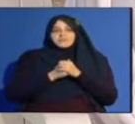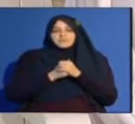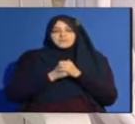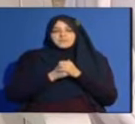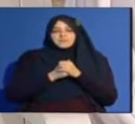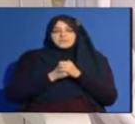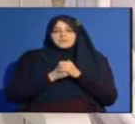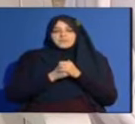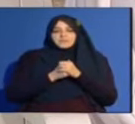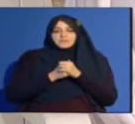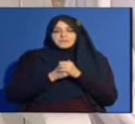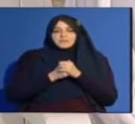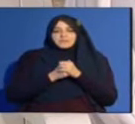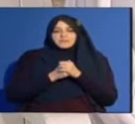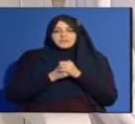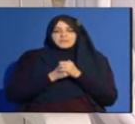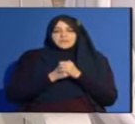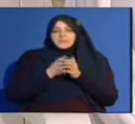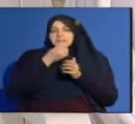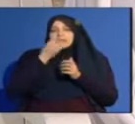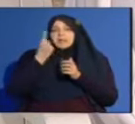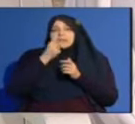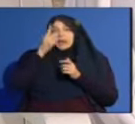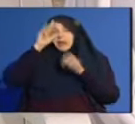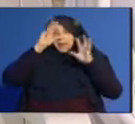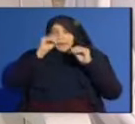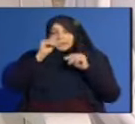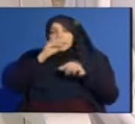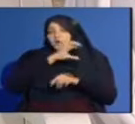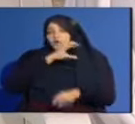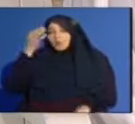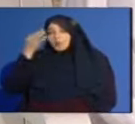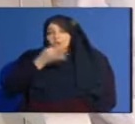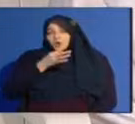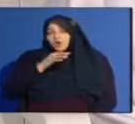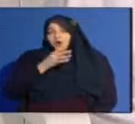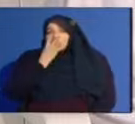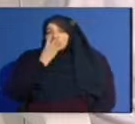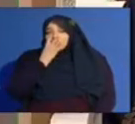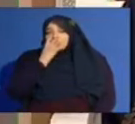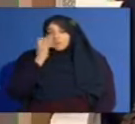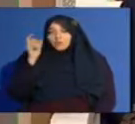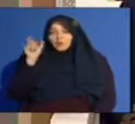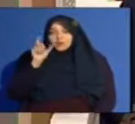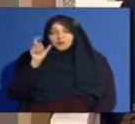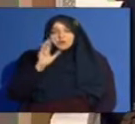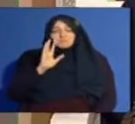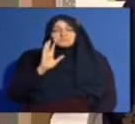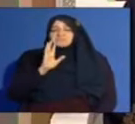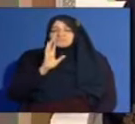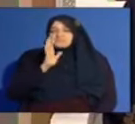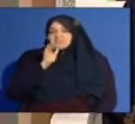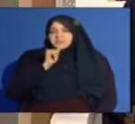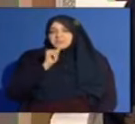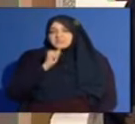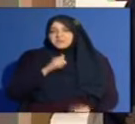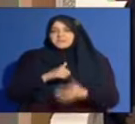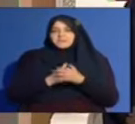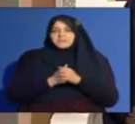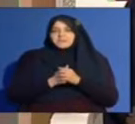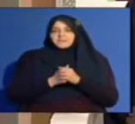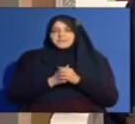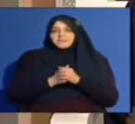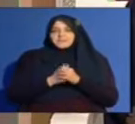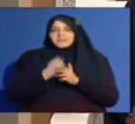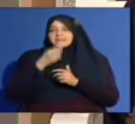يعني راهو حاكم في دين ولا في. طيب واضح. هذه نصيحه ومداخله تقدمها كريم من